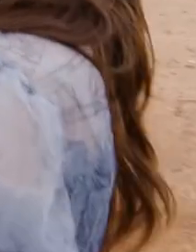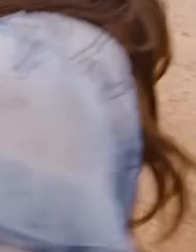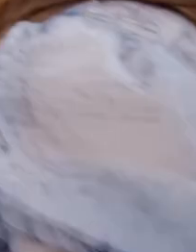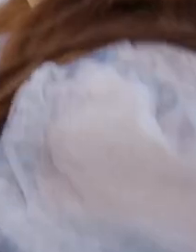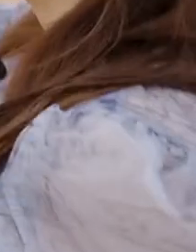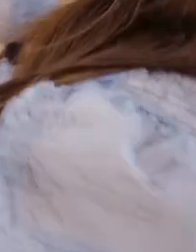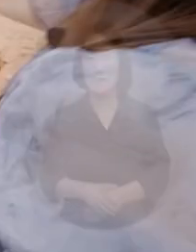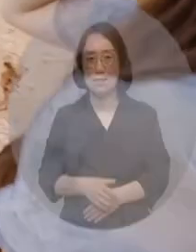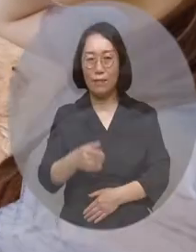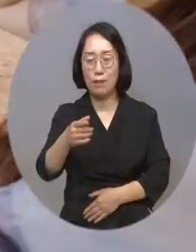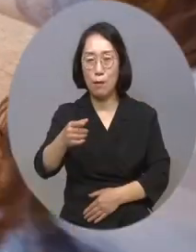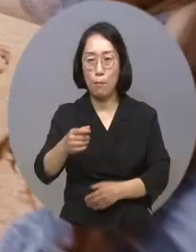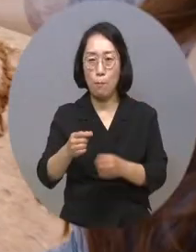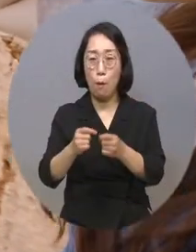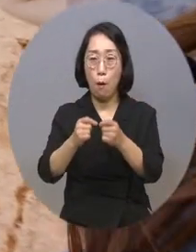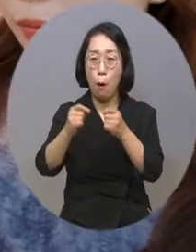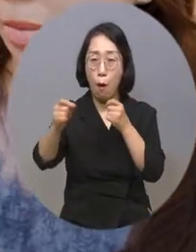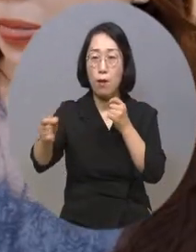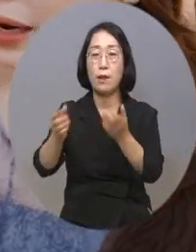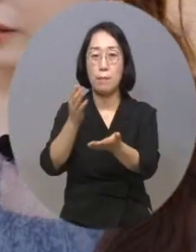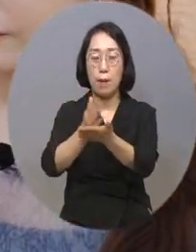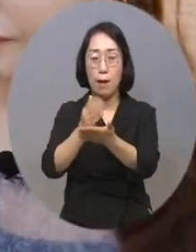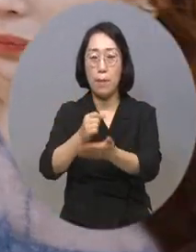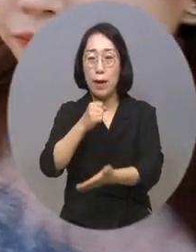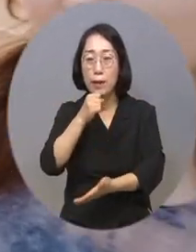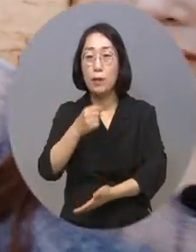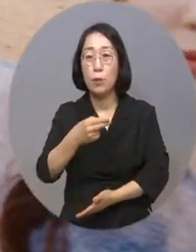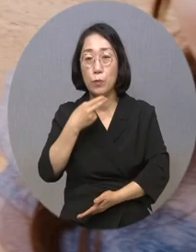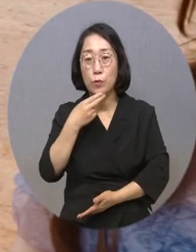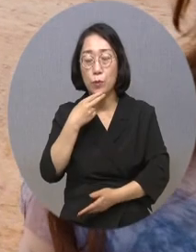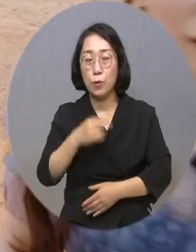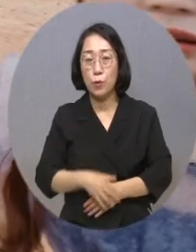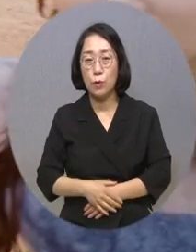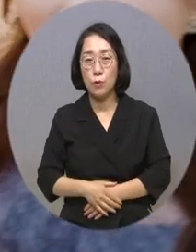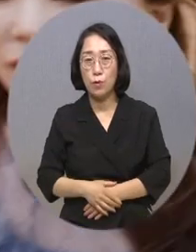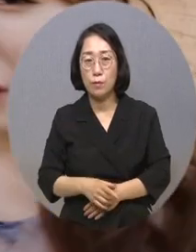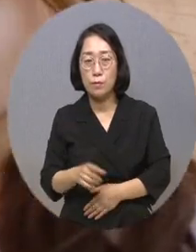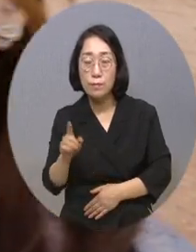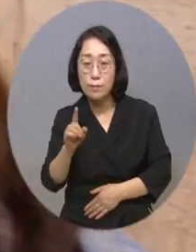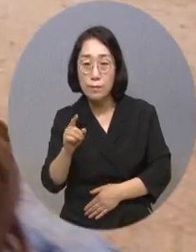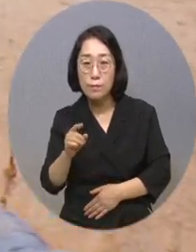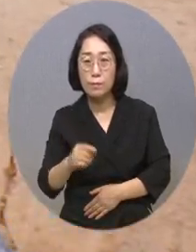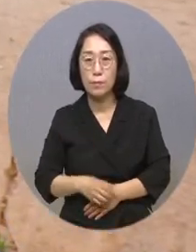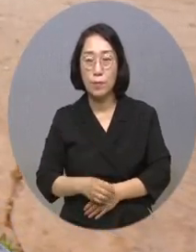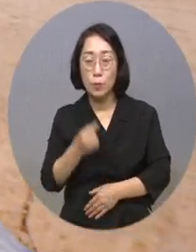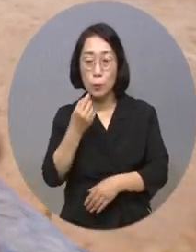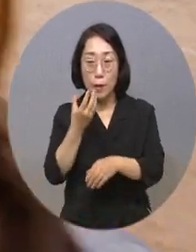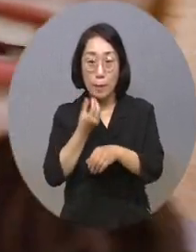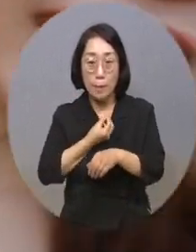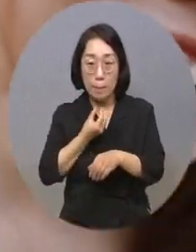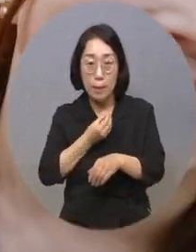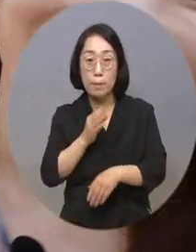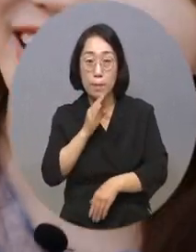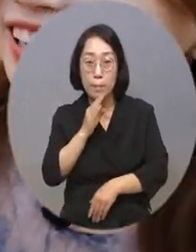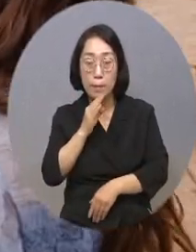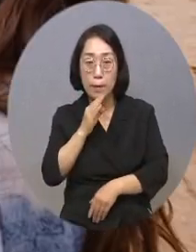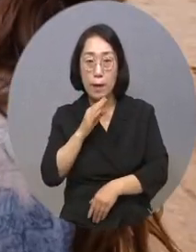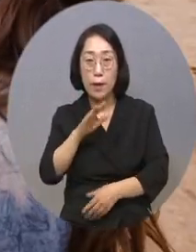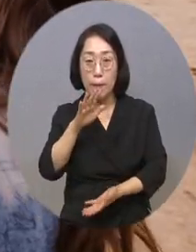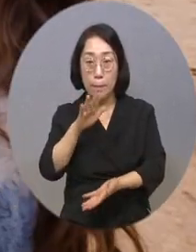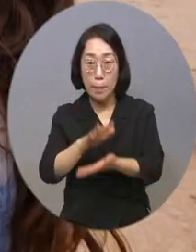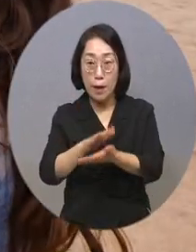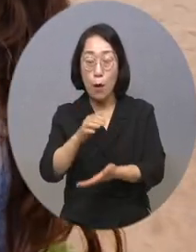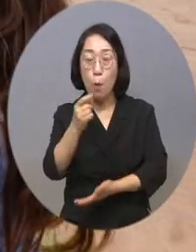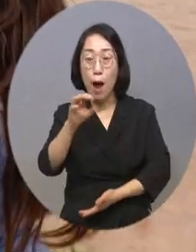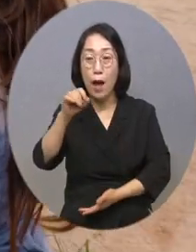너는 멀어지면 안 돼. 지금 마이크 없어. 아, 그네. 어떻게 이렇게 얘기하고 있으면 돼요? 황토 침질방이. 네, 황토 침질방이 있습니다. 아니,